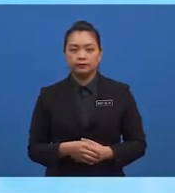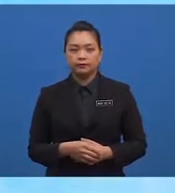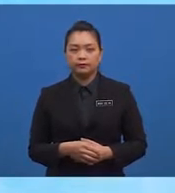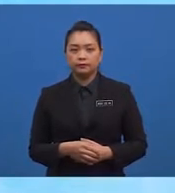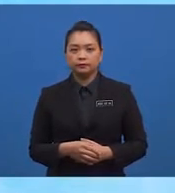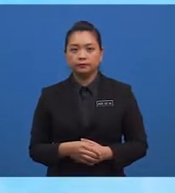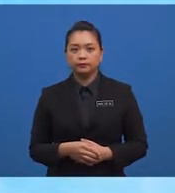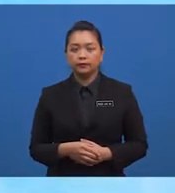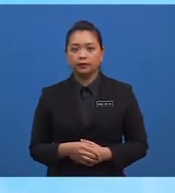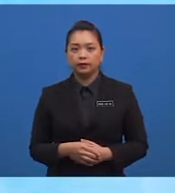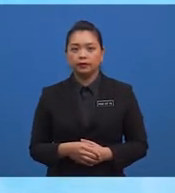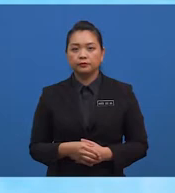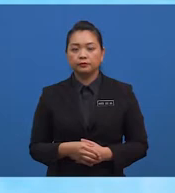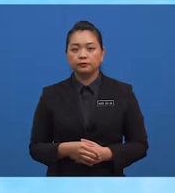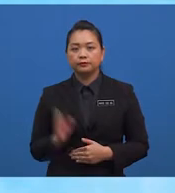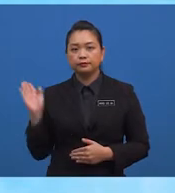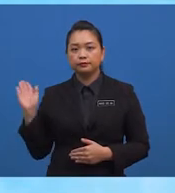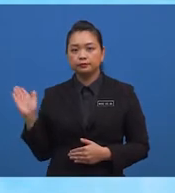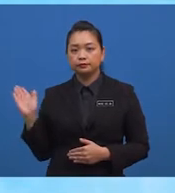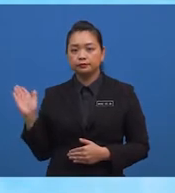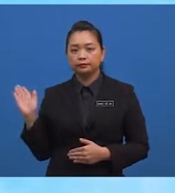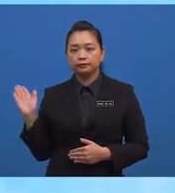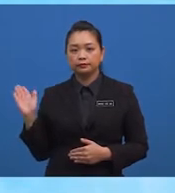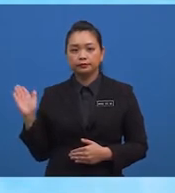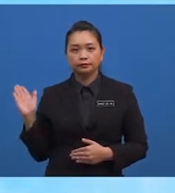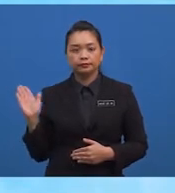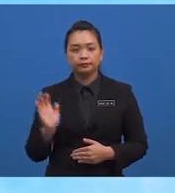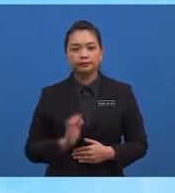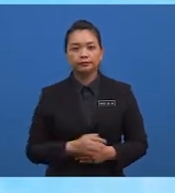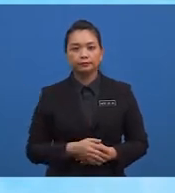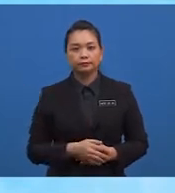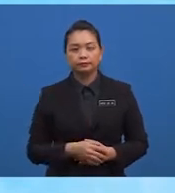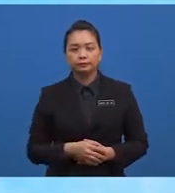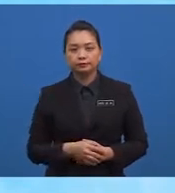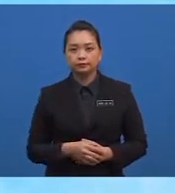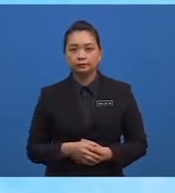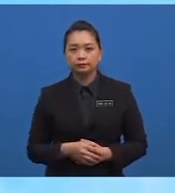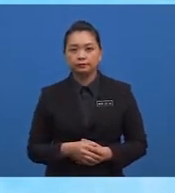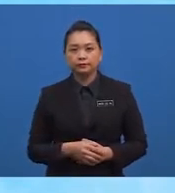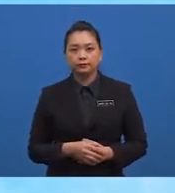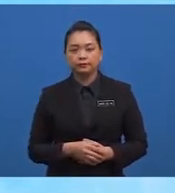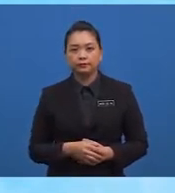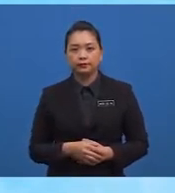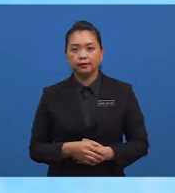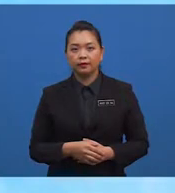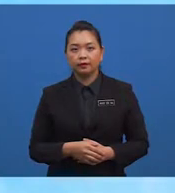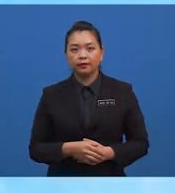Soalan 1A. Cari luas dalam sentimeter persegi bagi kawasan